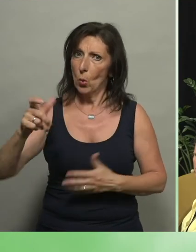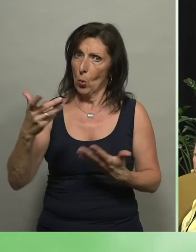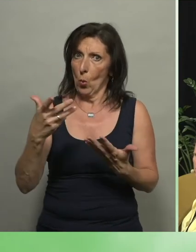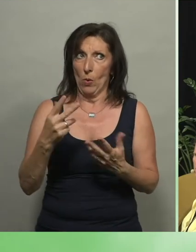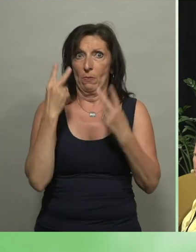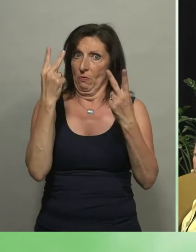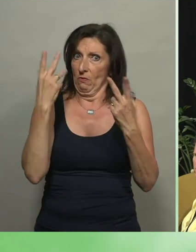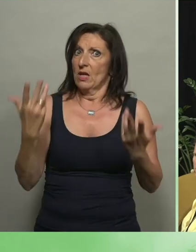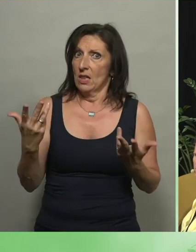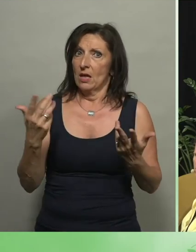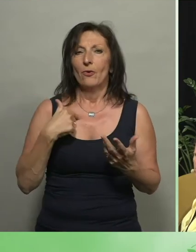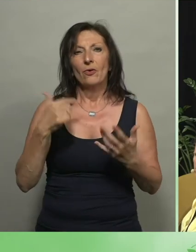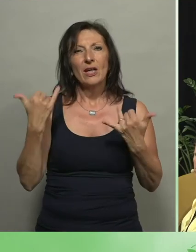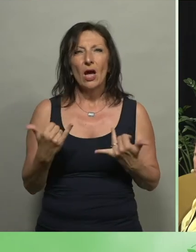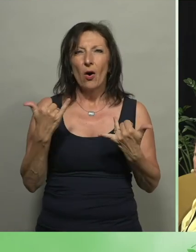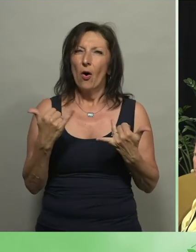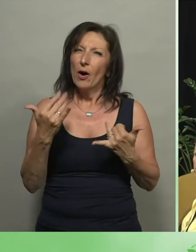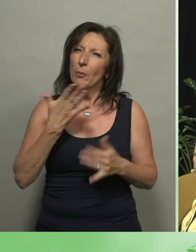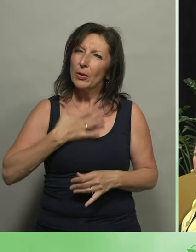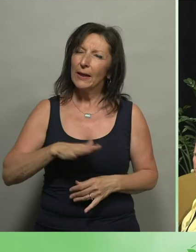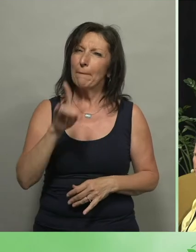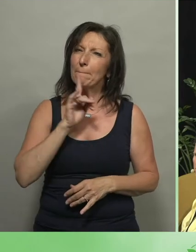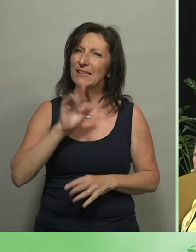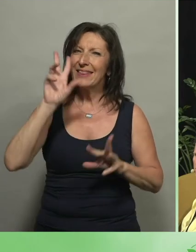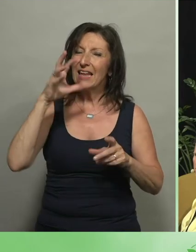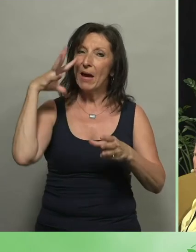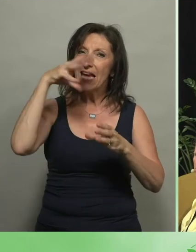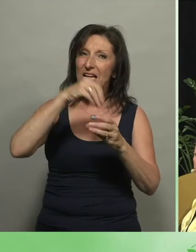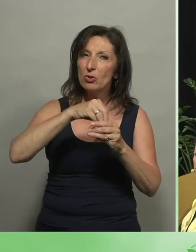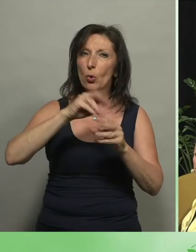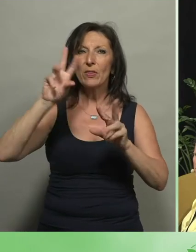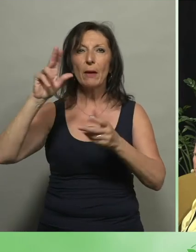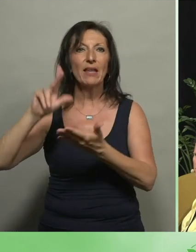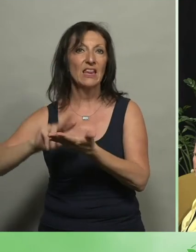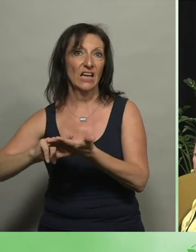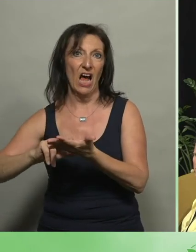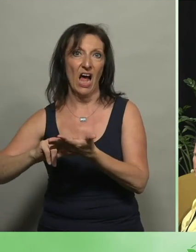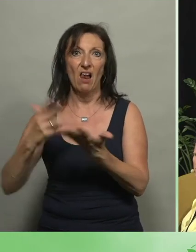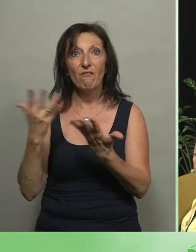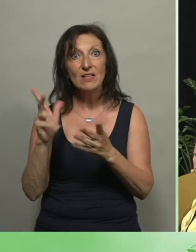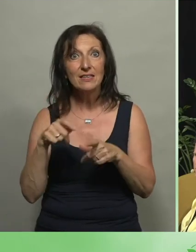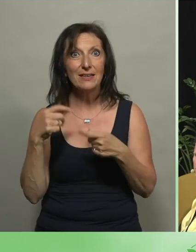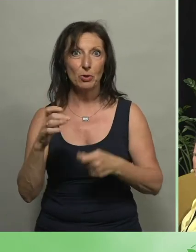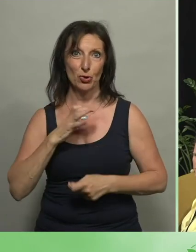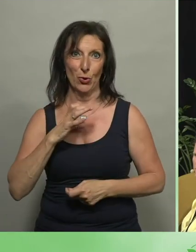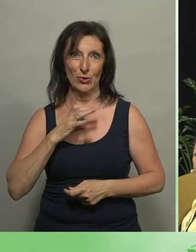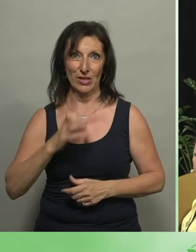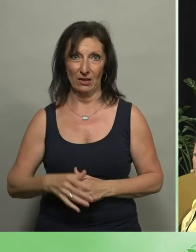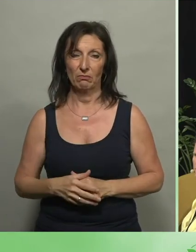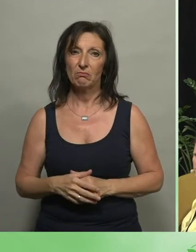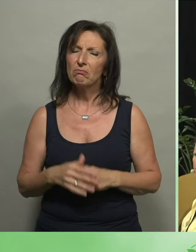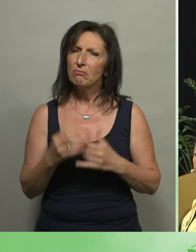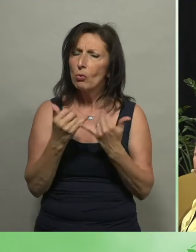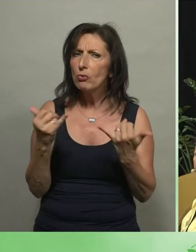spielen. Und ich möchte heute ein bisschen über Inklusion und Digitalisierung sprechen, die Chancen, die sich daraus ergeben und